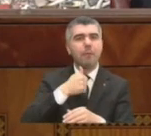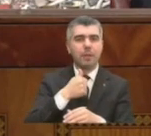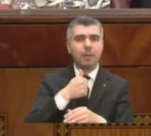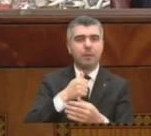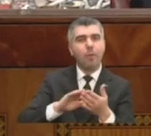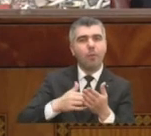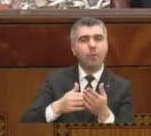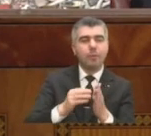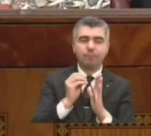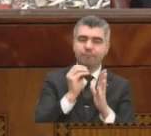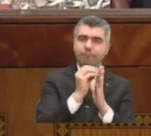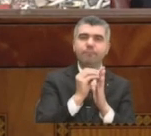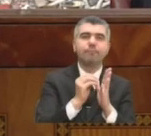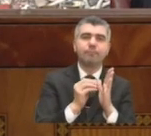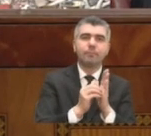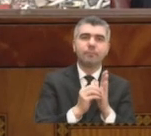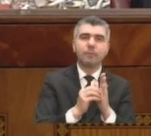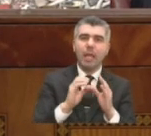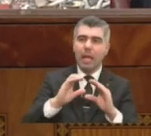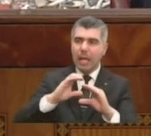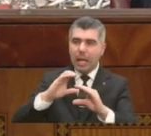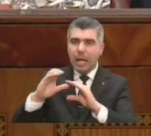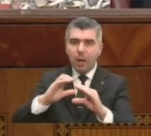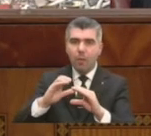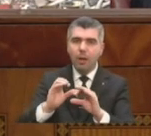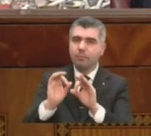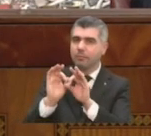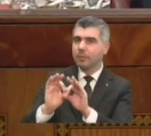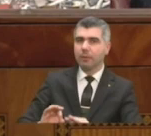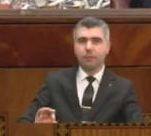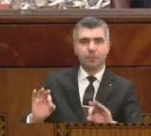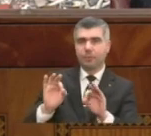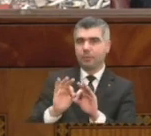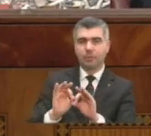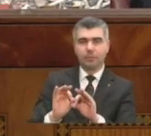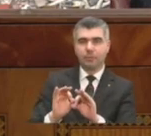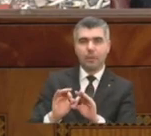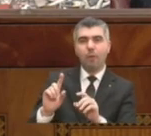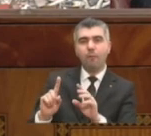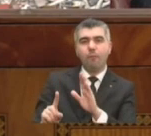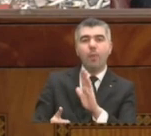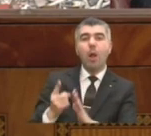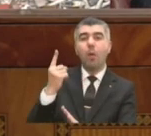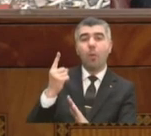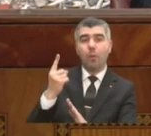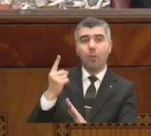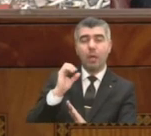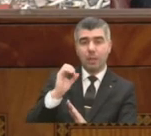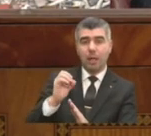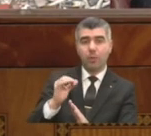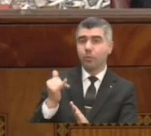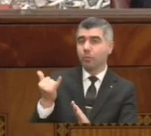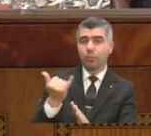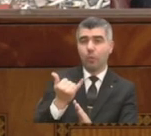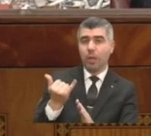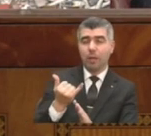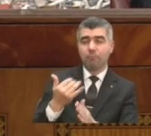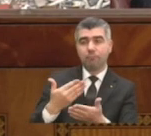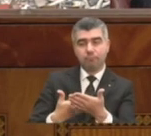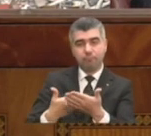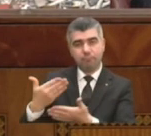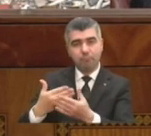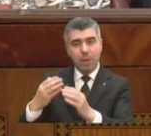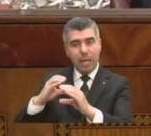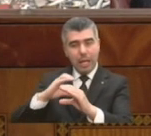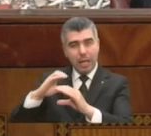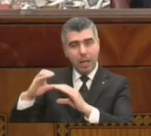الاليات المؤسساتيه للحوار والتنسيق التي انشات تحديدا لتكون فضاء للحوار